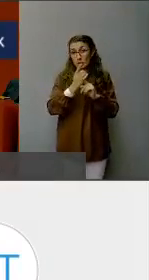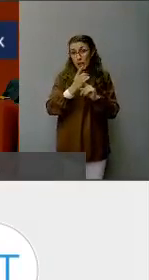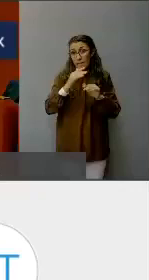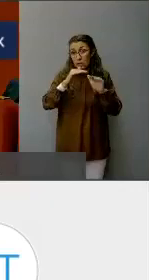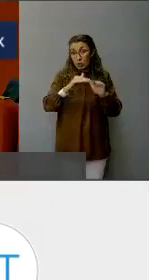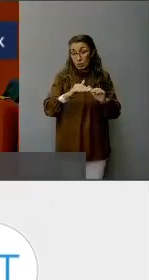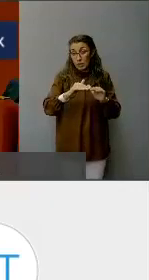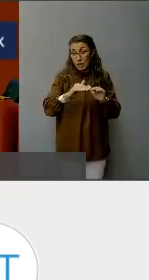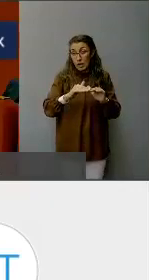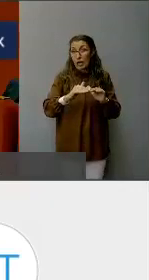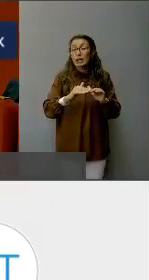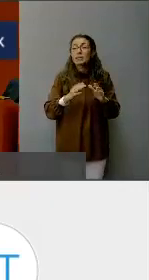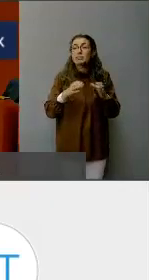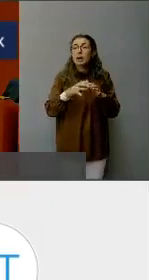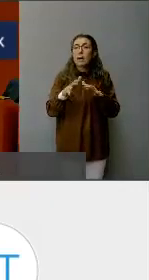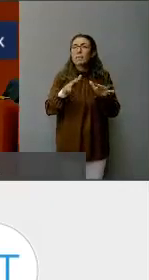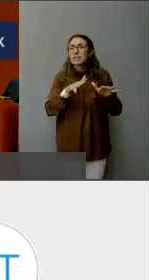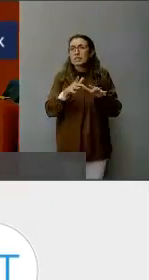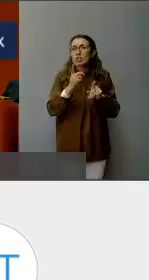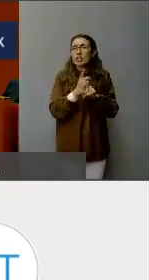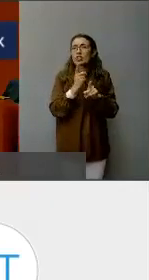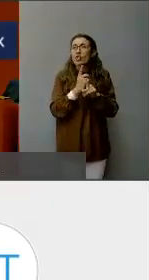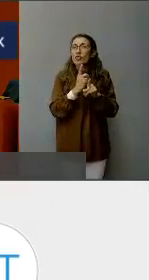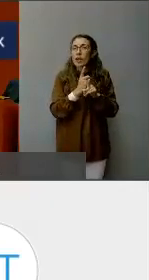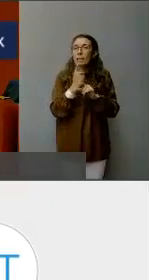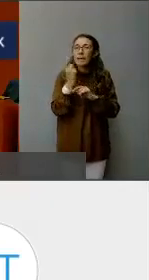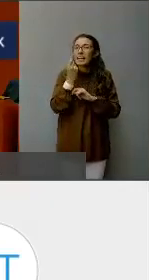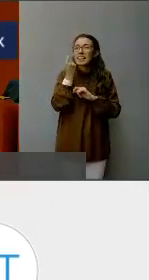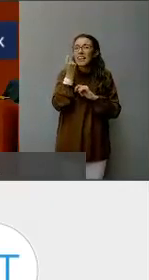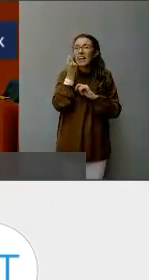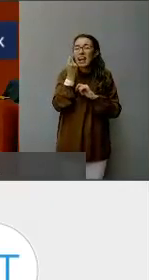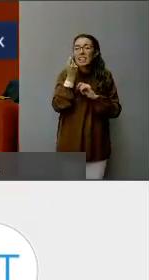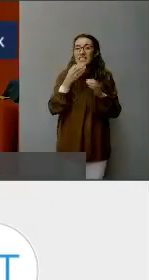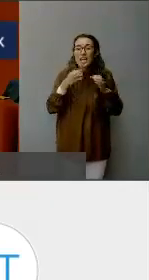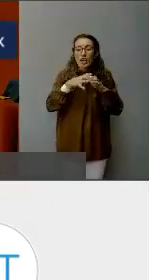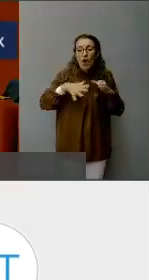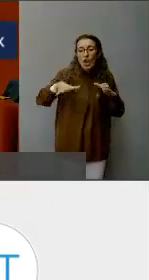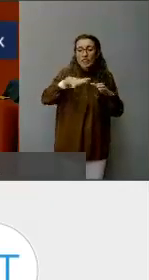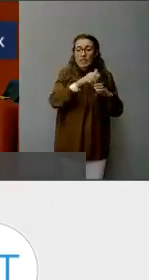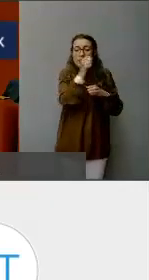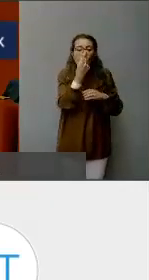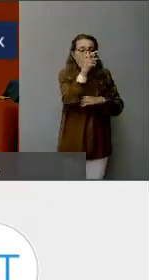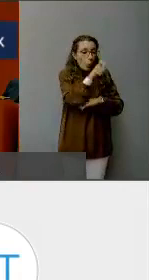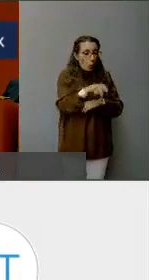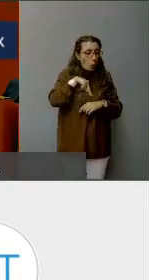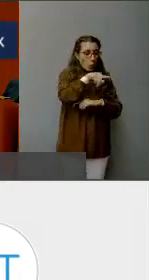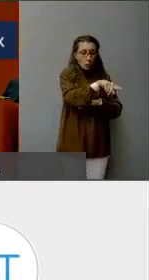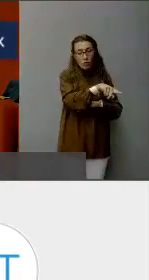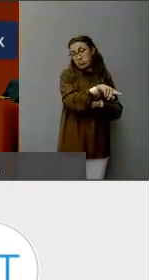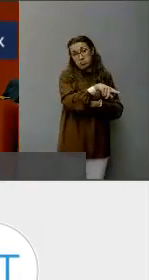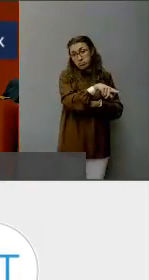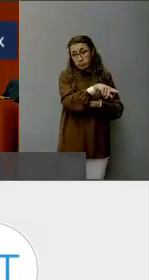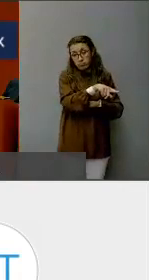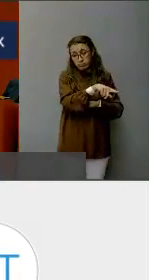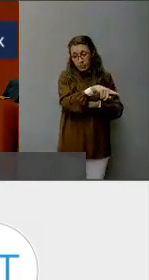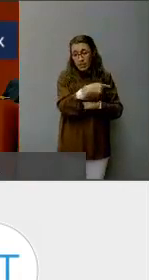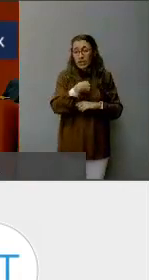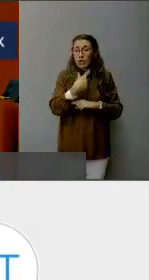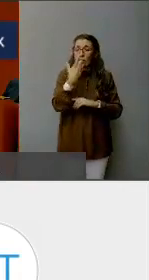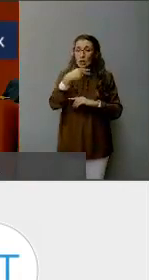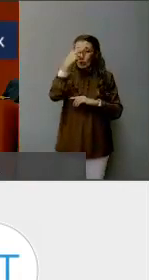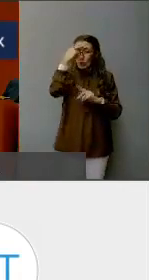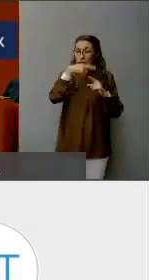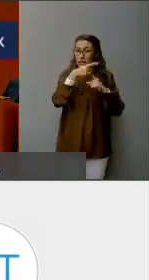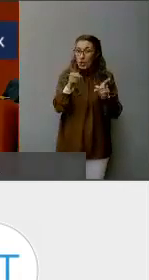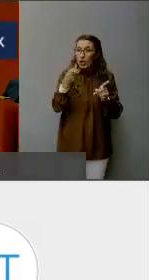amministrazione seria fa gli interessi collettivi non fa l'interesse di un soggetto individuale lo dico questo lo voglio ricordare perché